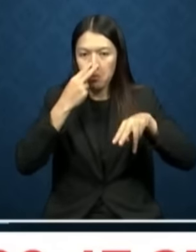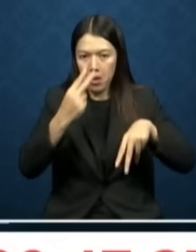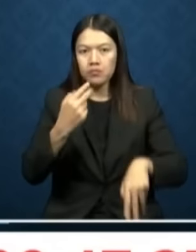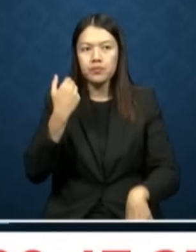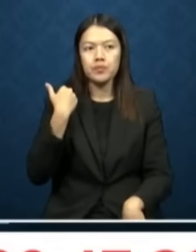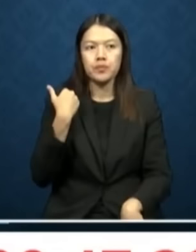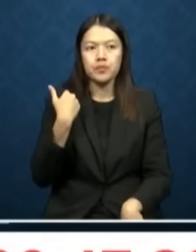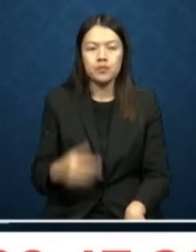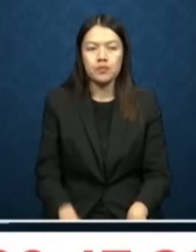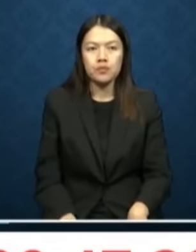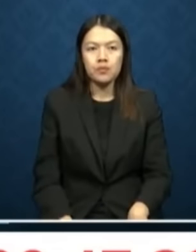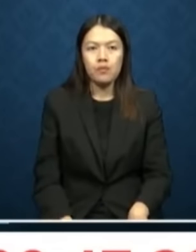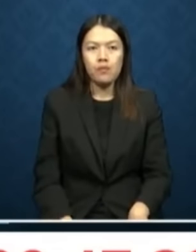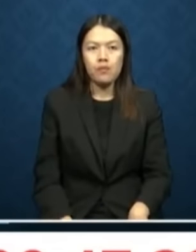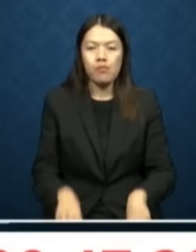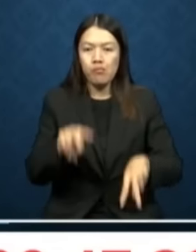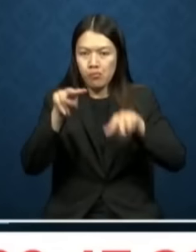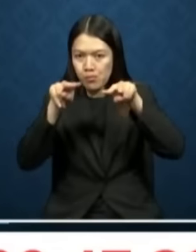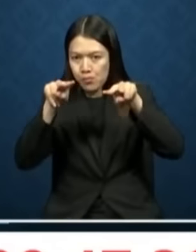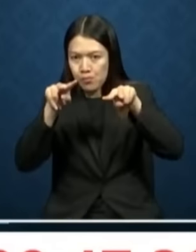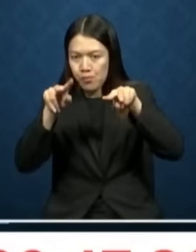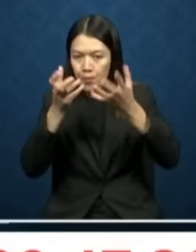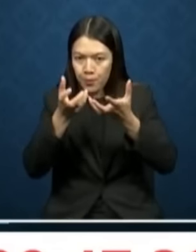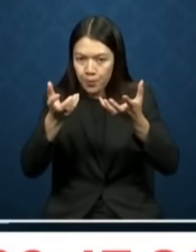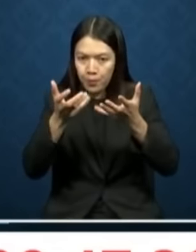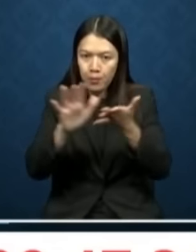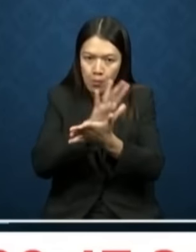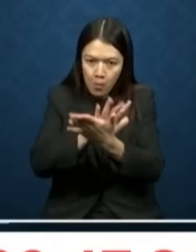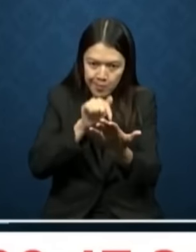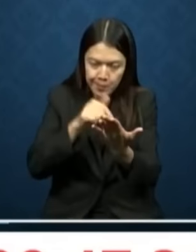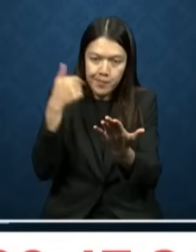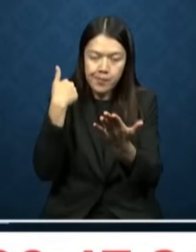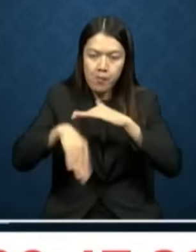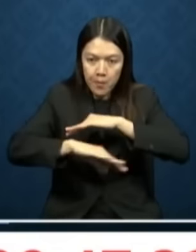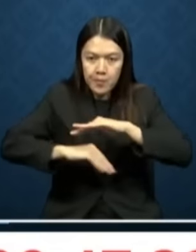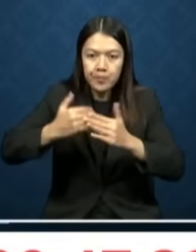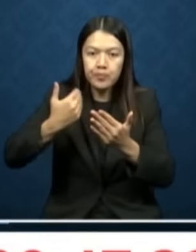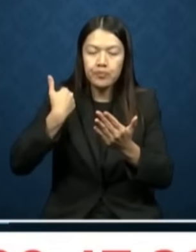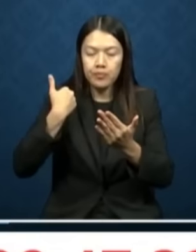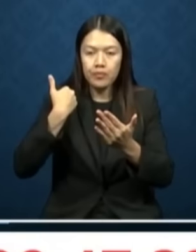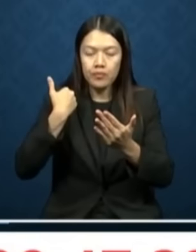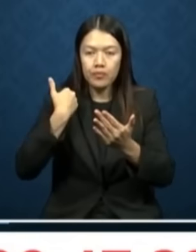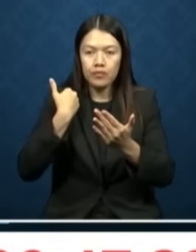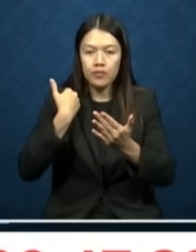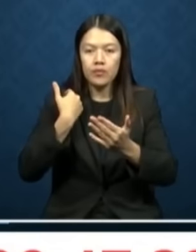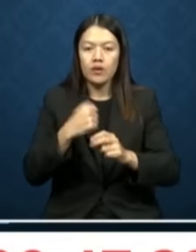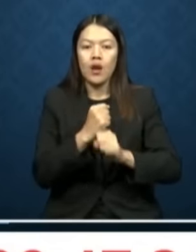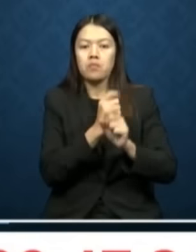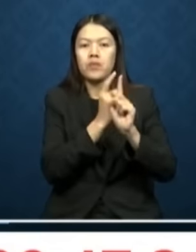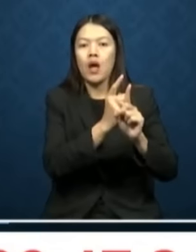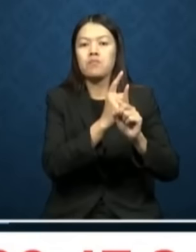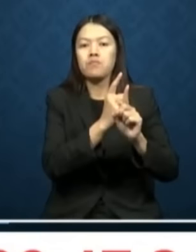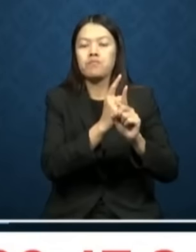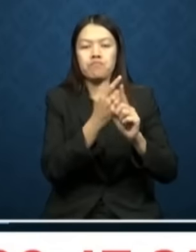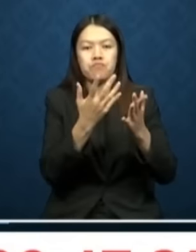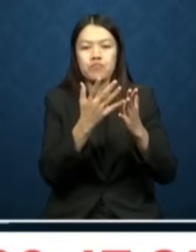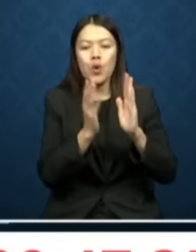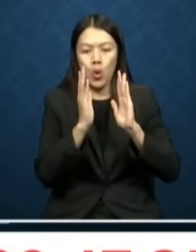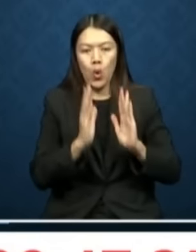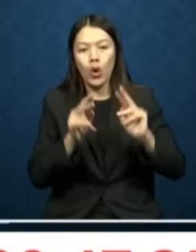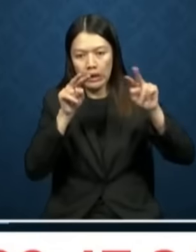อยู่เป็นทั้งพยานวัตถุพยานเอกสารในการละเว้นการปฏิบัติหน้าที่พยานบุคค